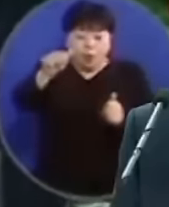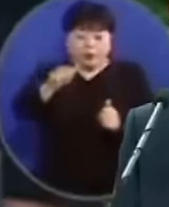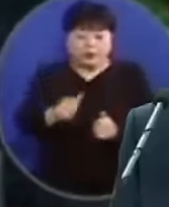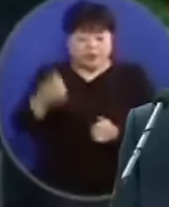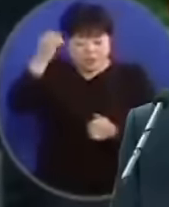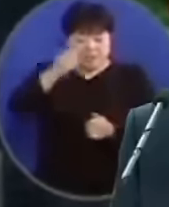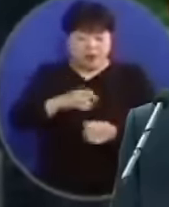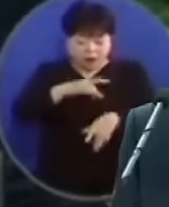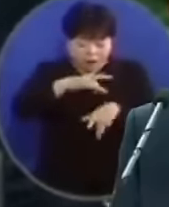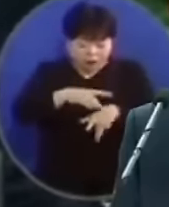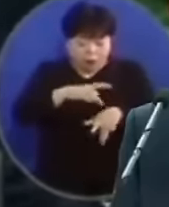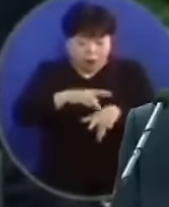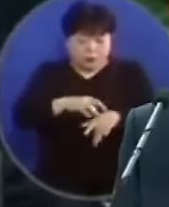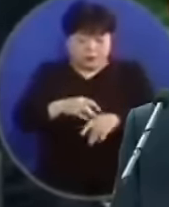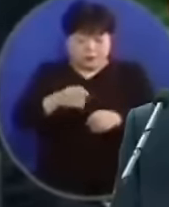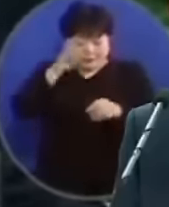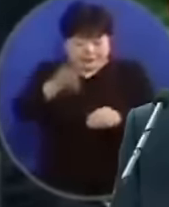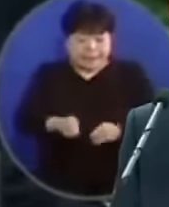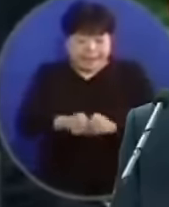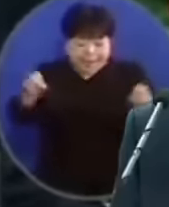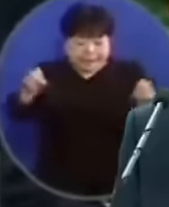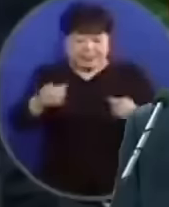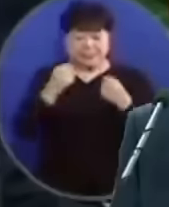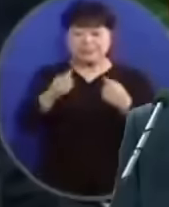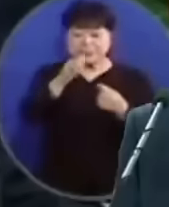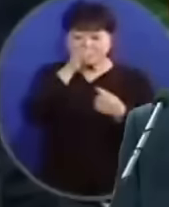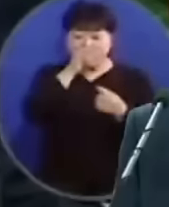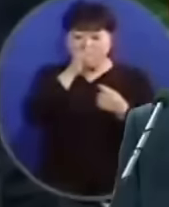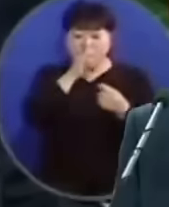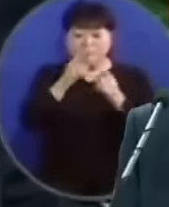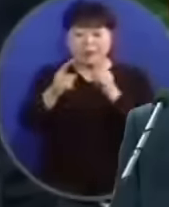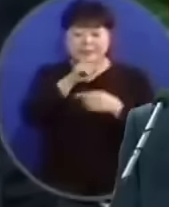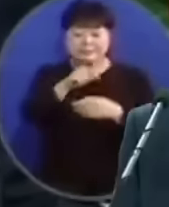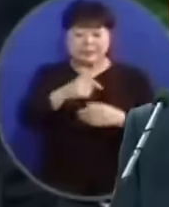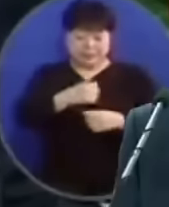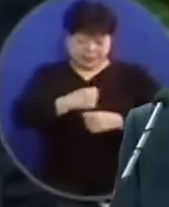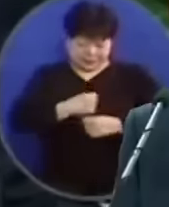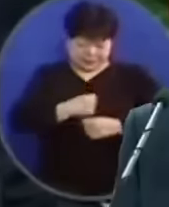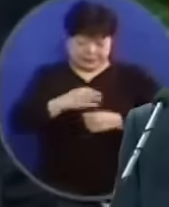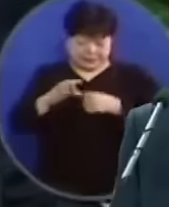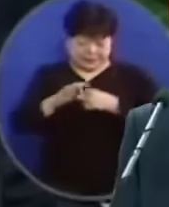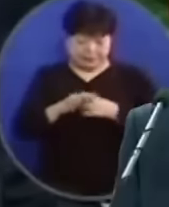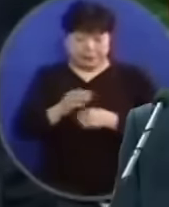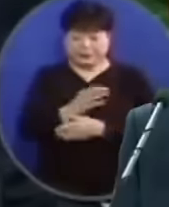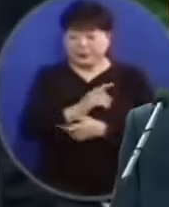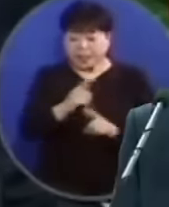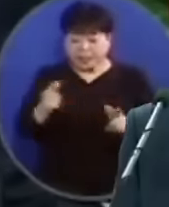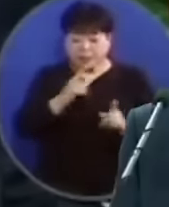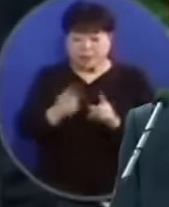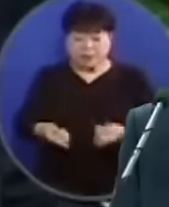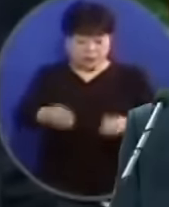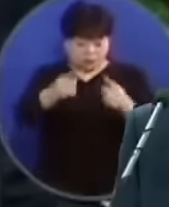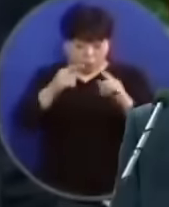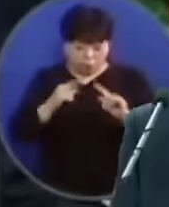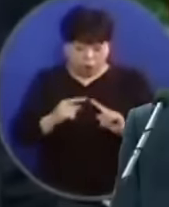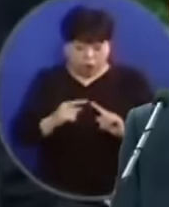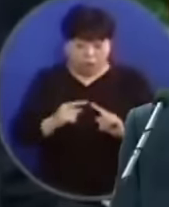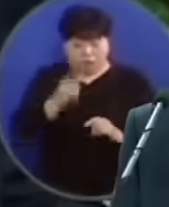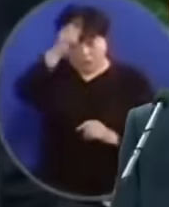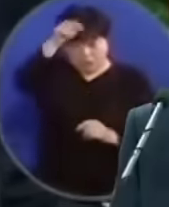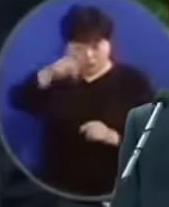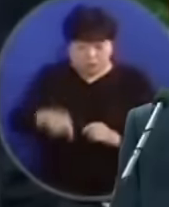골수를 짜게는 힘이 있는 것입니다. 그러므로 말씀을 마음속에 간직하면 장난이 아닙니다. 말씀이 들어와서